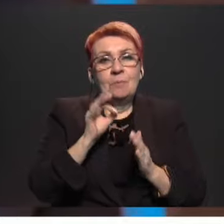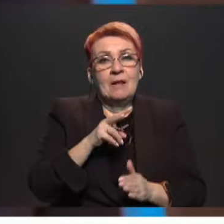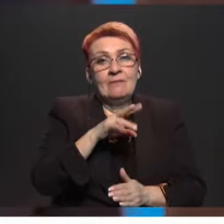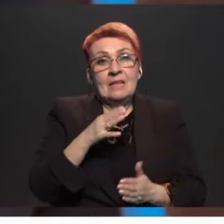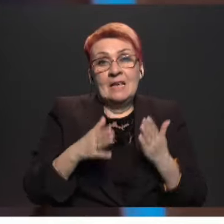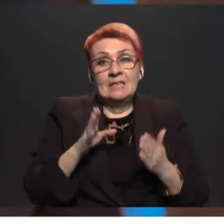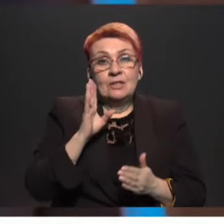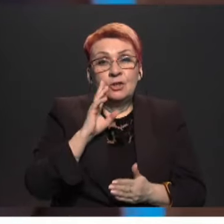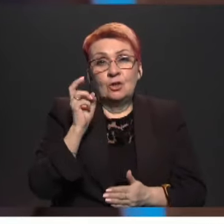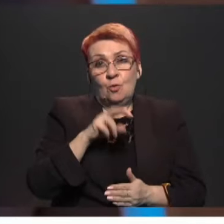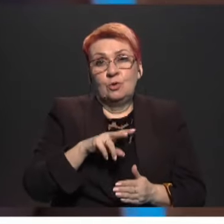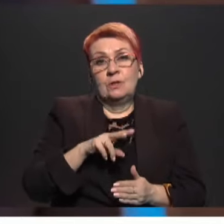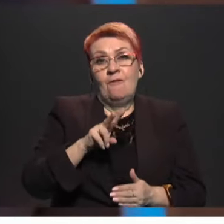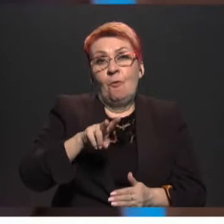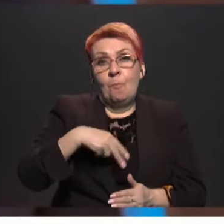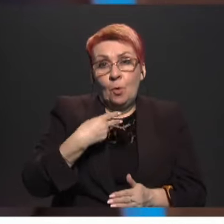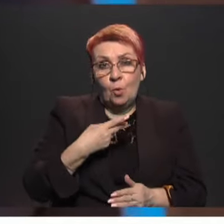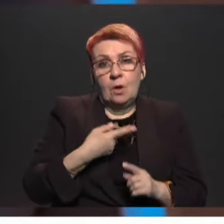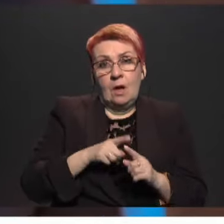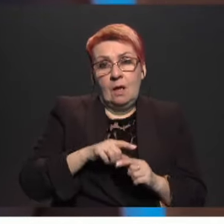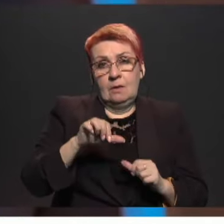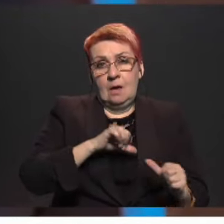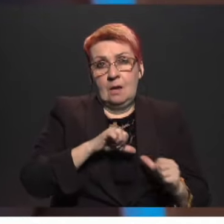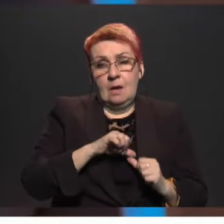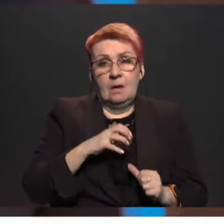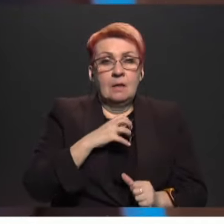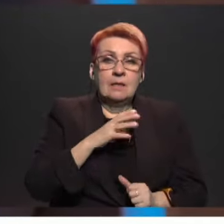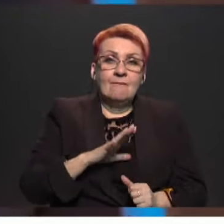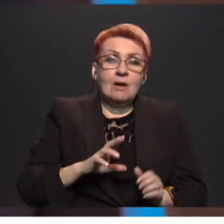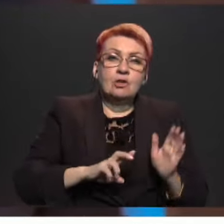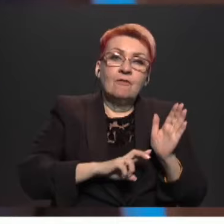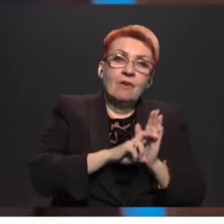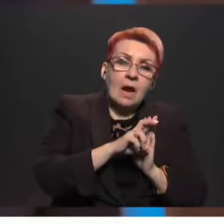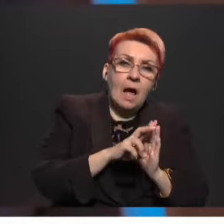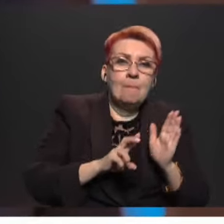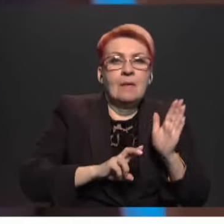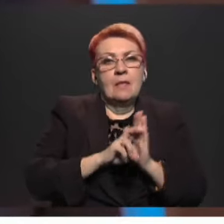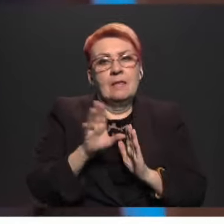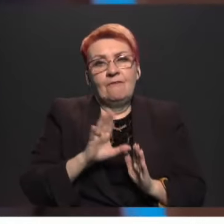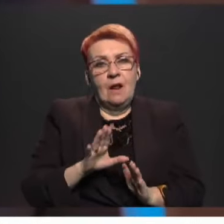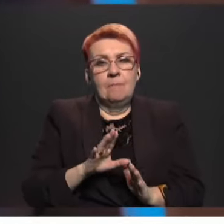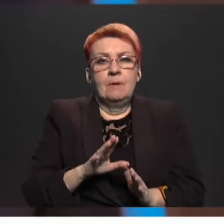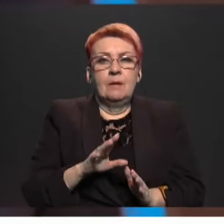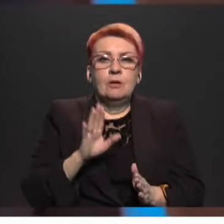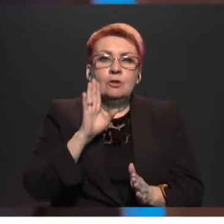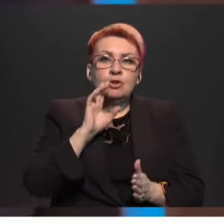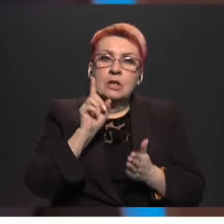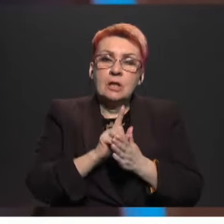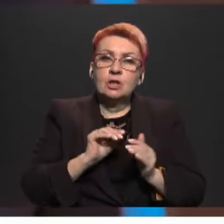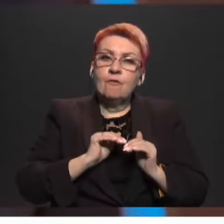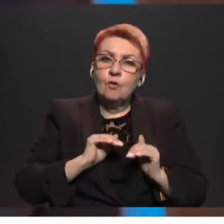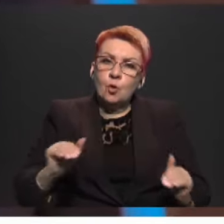если женщина ходит в брюках, это грех? И неважно, в храме это или вне его, женщина всегда должна быть в платье или